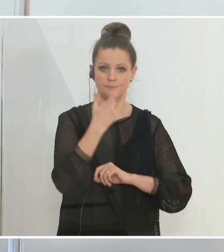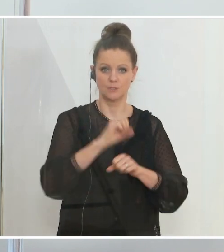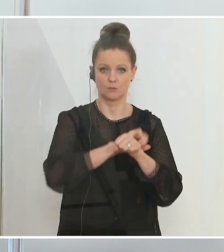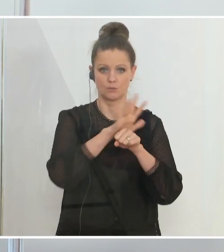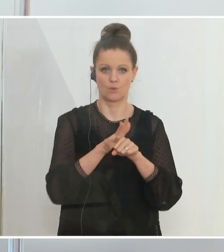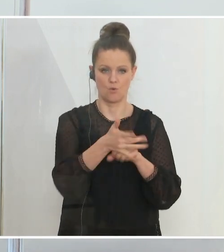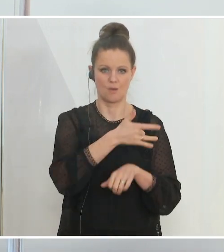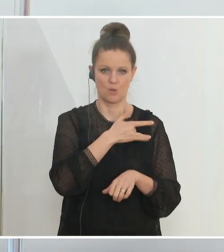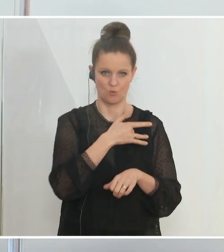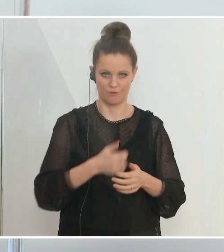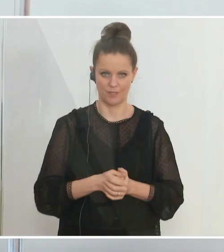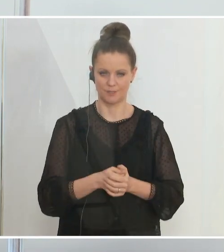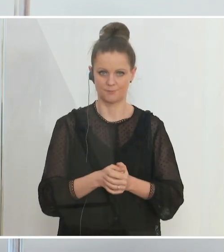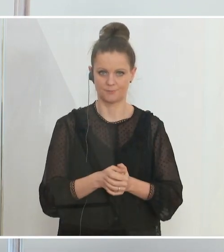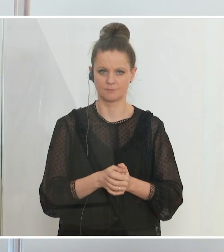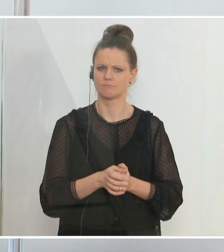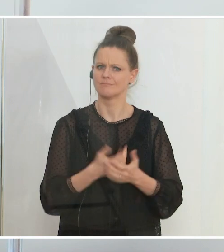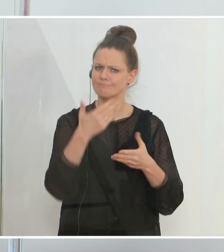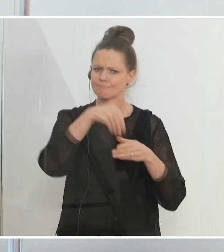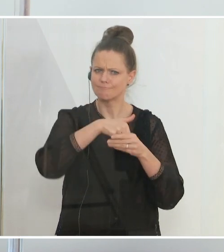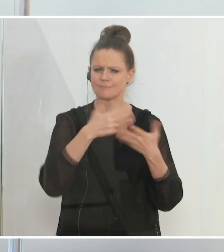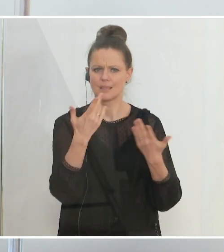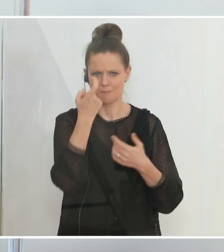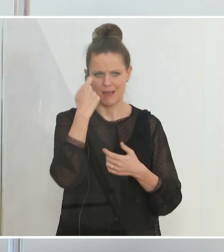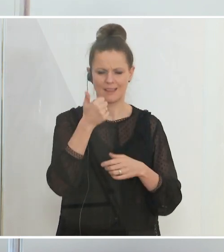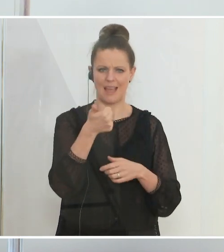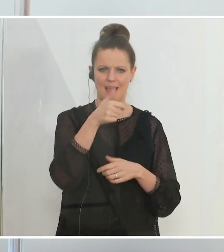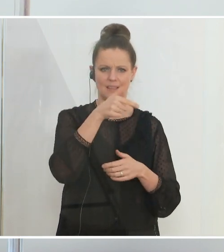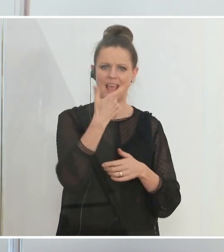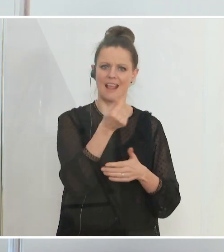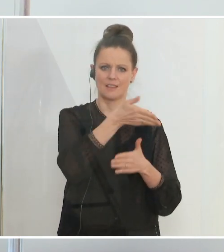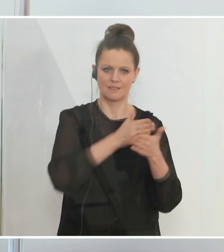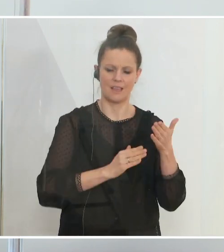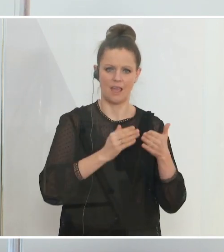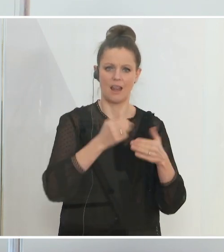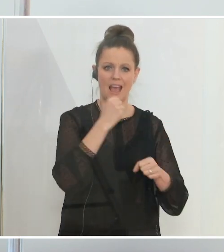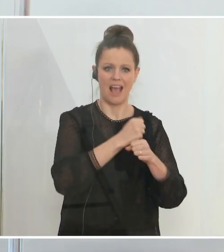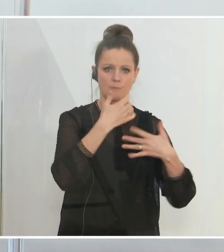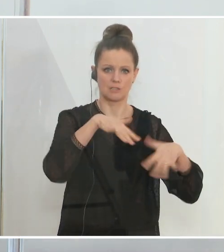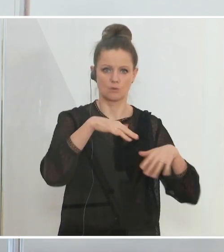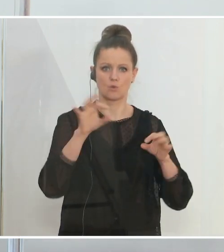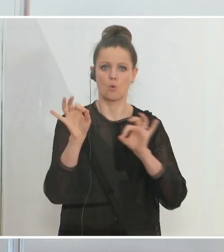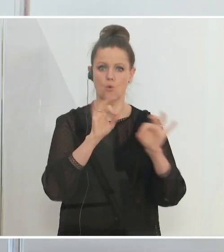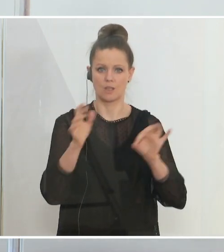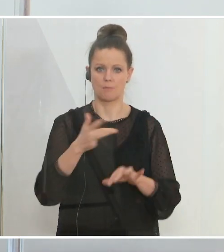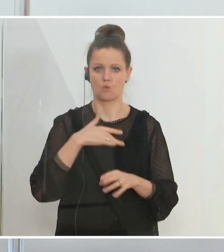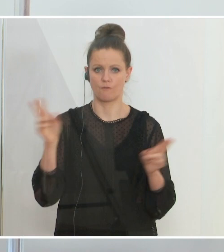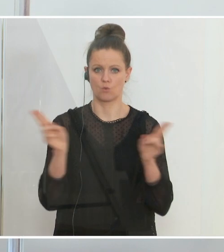Corona betroffen sind, in dem Sinn, dass ein Elternteil arbeitslos ist oder von Kurzarbeit betroffen ist.